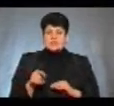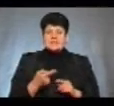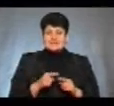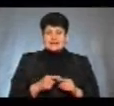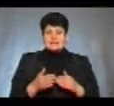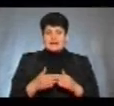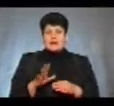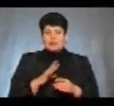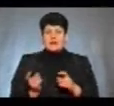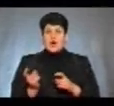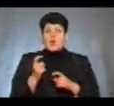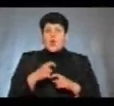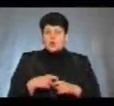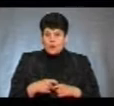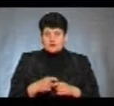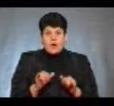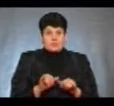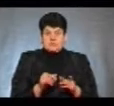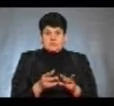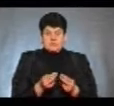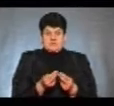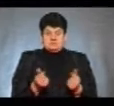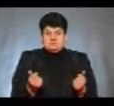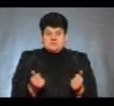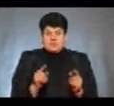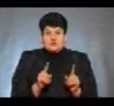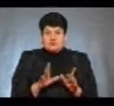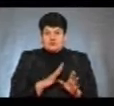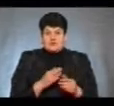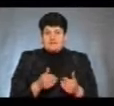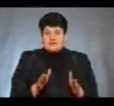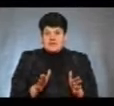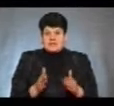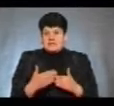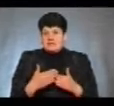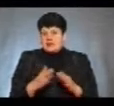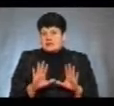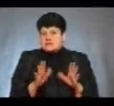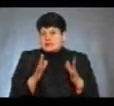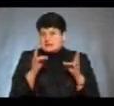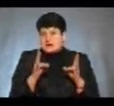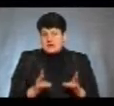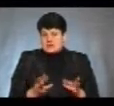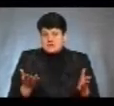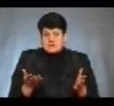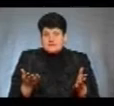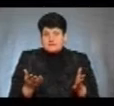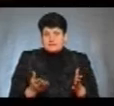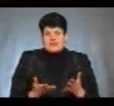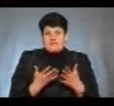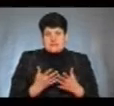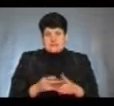цих дверях була колодка, власне, куди вона поділася, чому були відчинені двері і як сталася трагедія, з'ясують